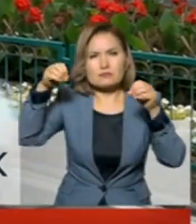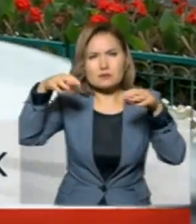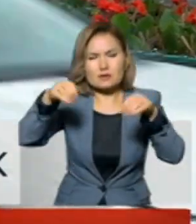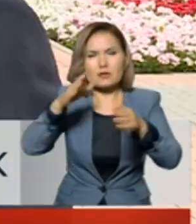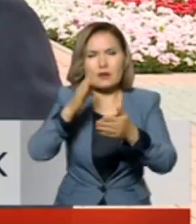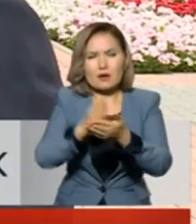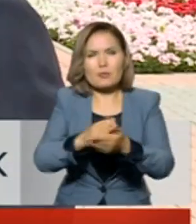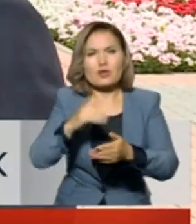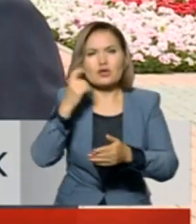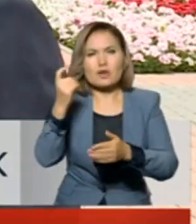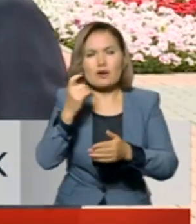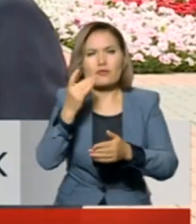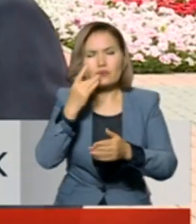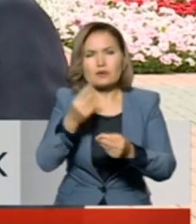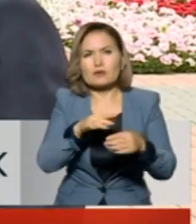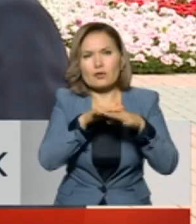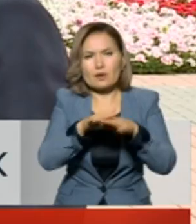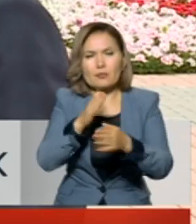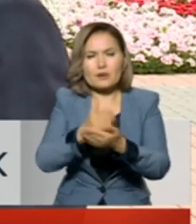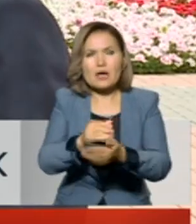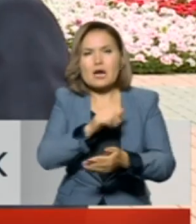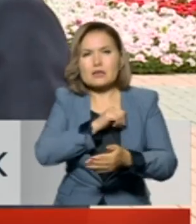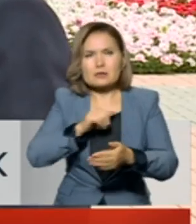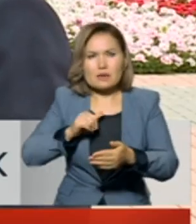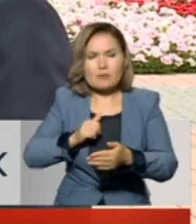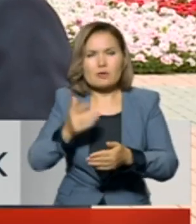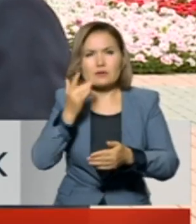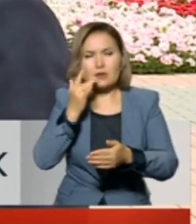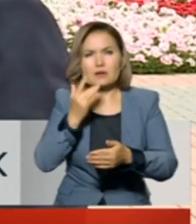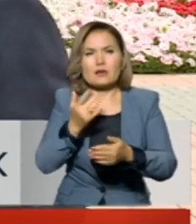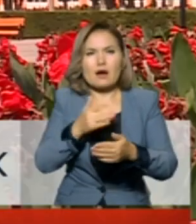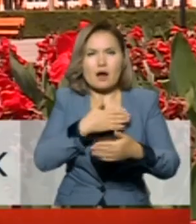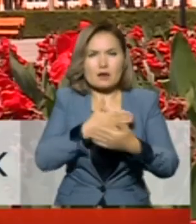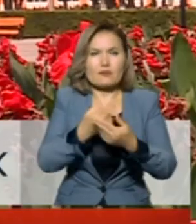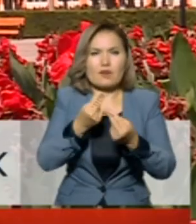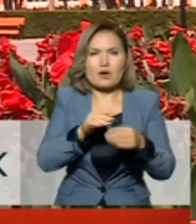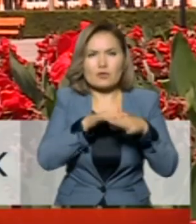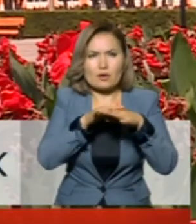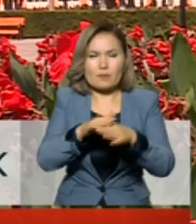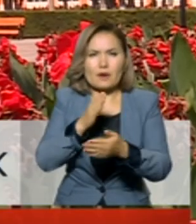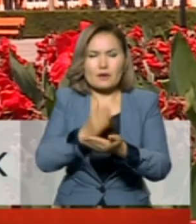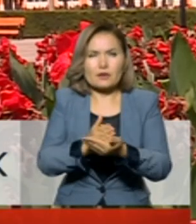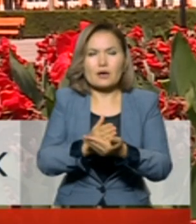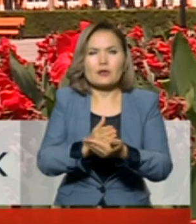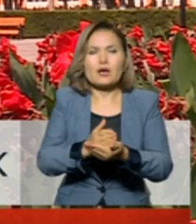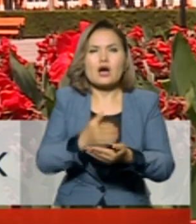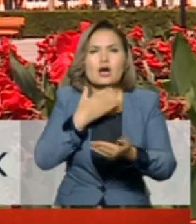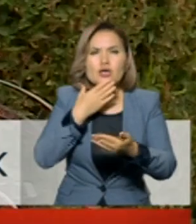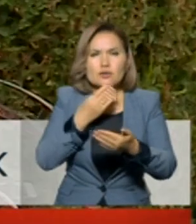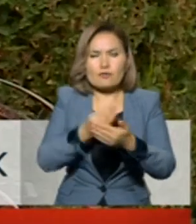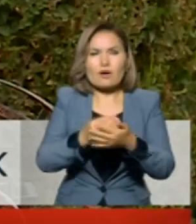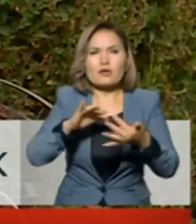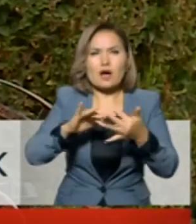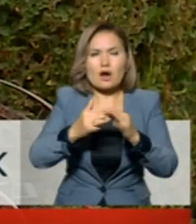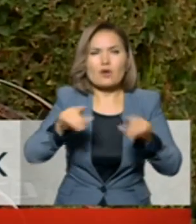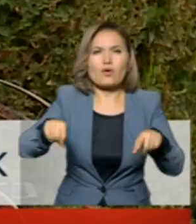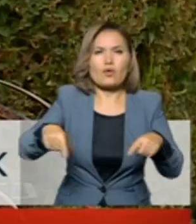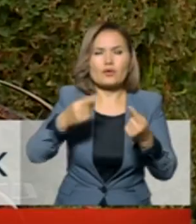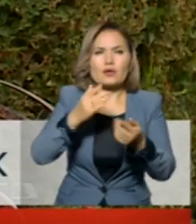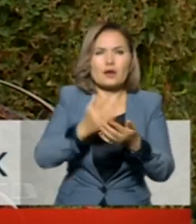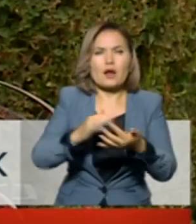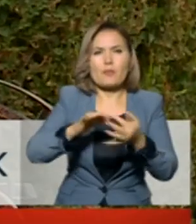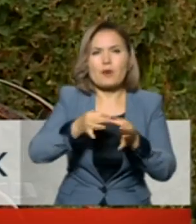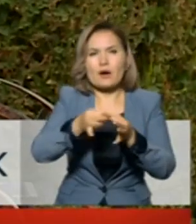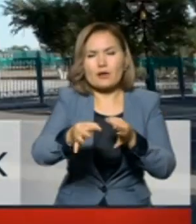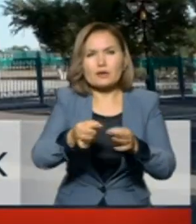шаруашылықтың есебінен өзіміздің қолымыздан келгенше жақсы тірлік істеп жатырмыз деп ойлаймыз. Тұрғындар туған жерін ауылдардың астанасы деп атайды. Елді